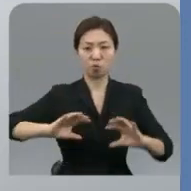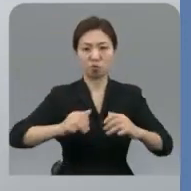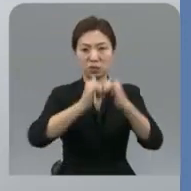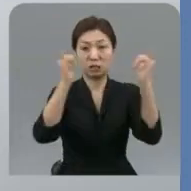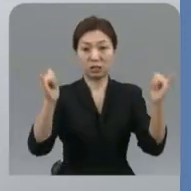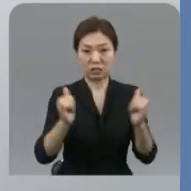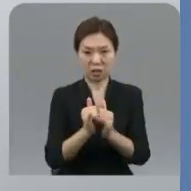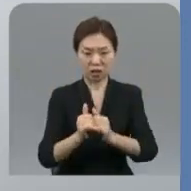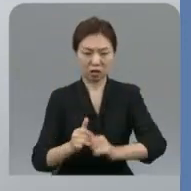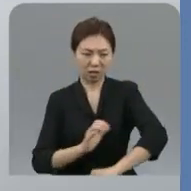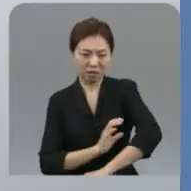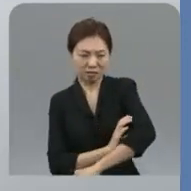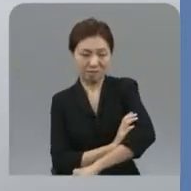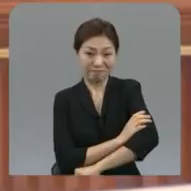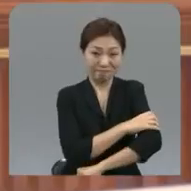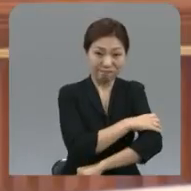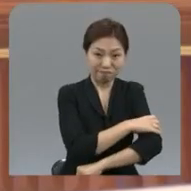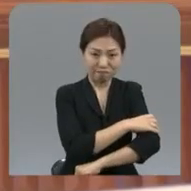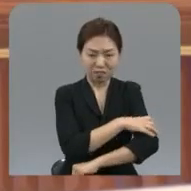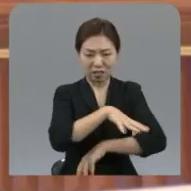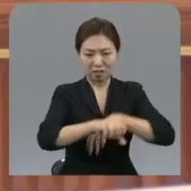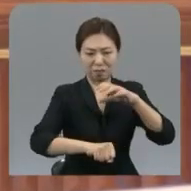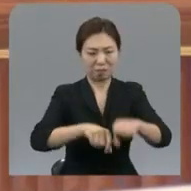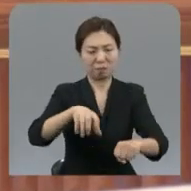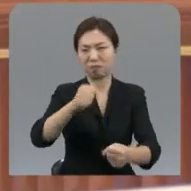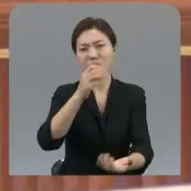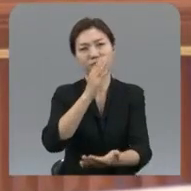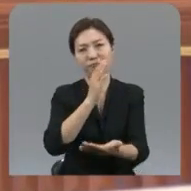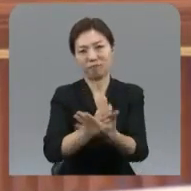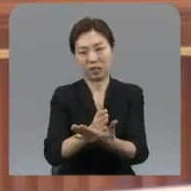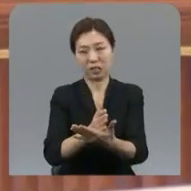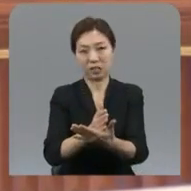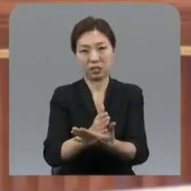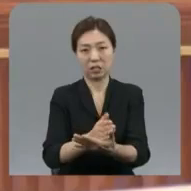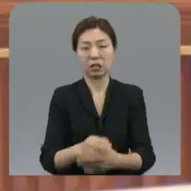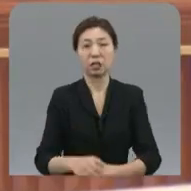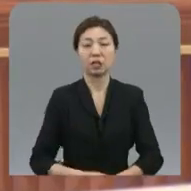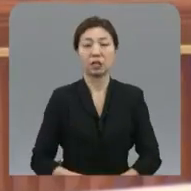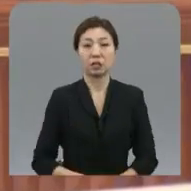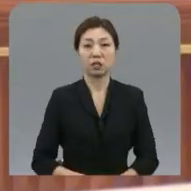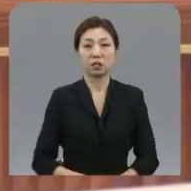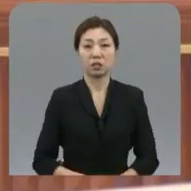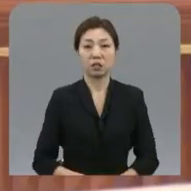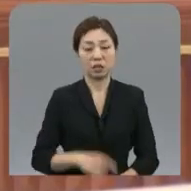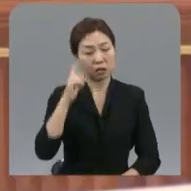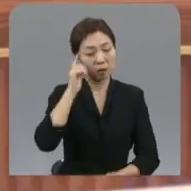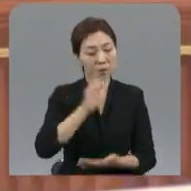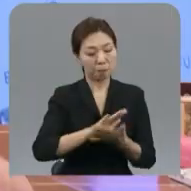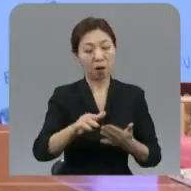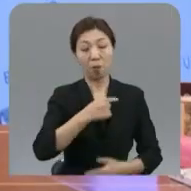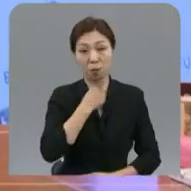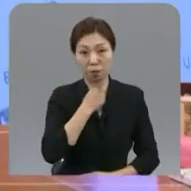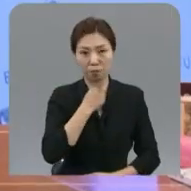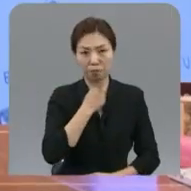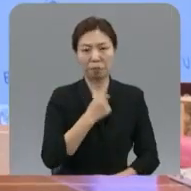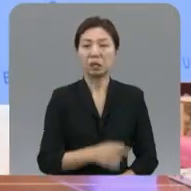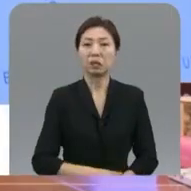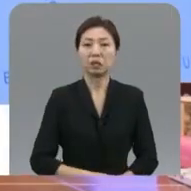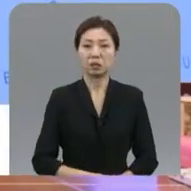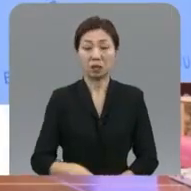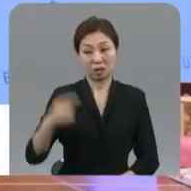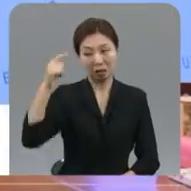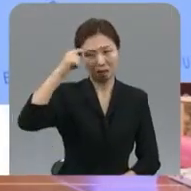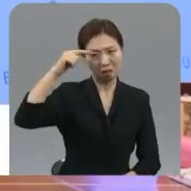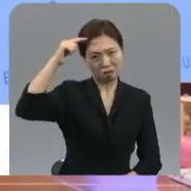报道，在20国集团领导人会议的最后一天，尹锡悦总统强调了以规范为基础的国际秩序。他表